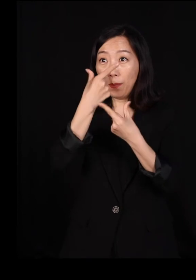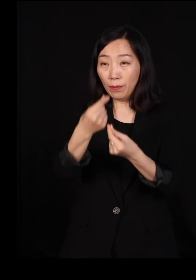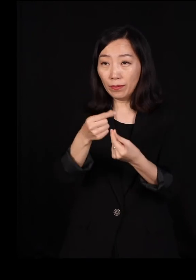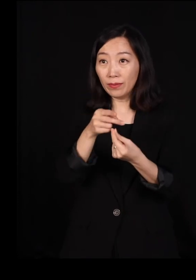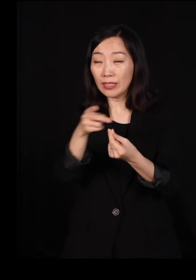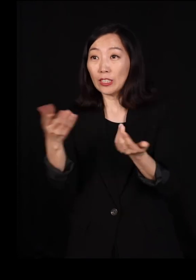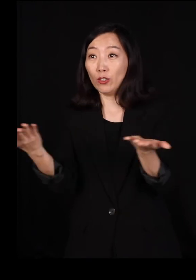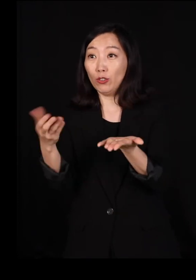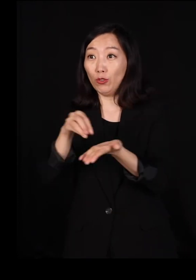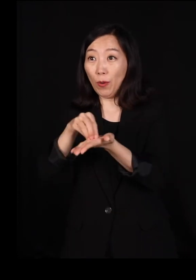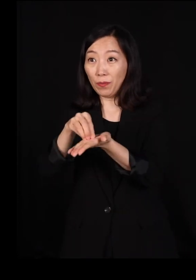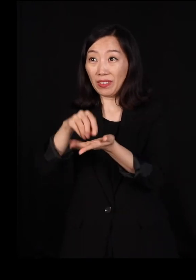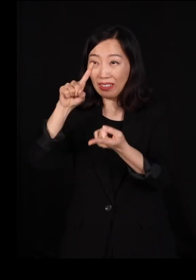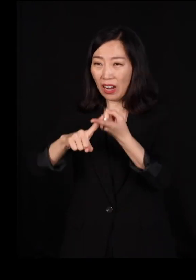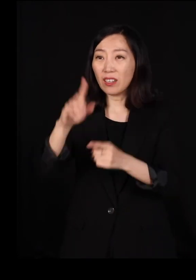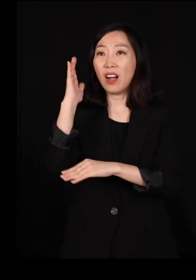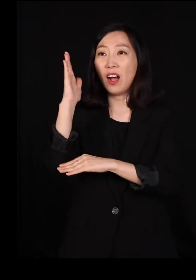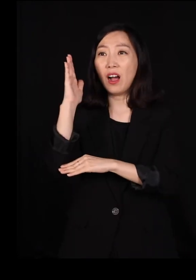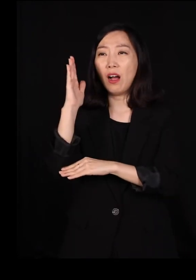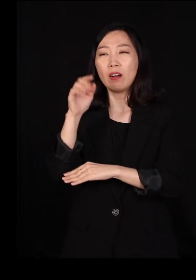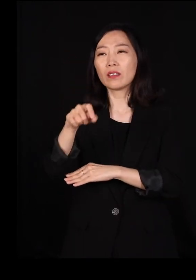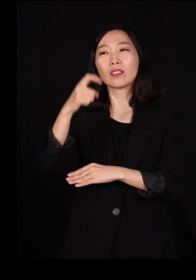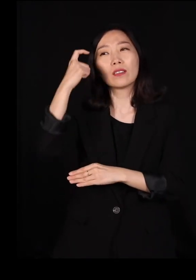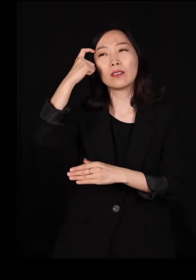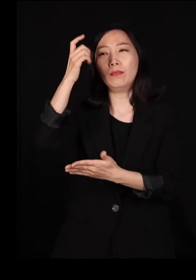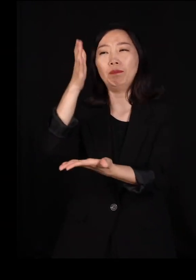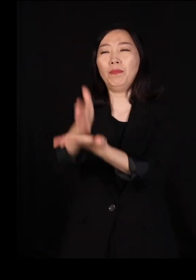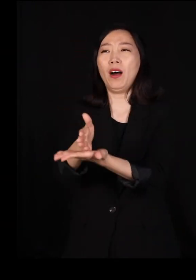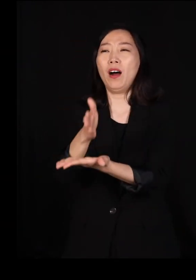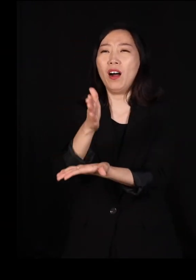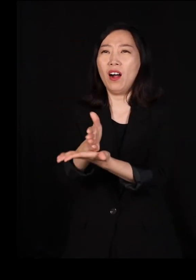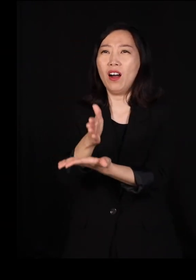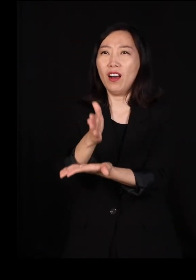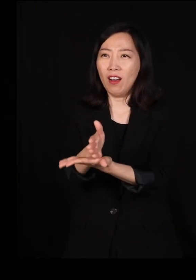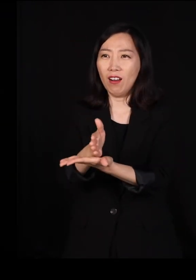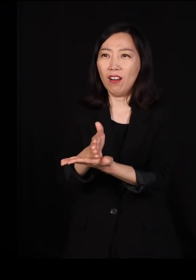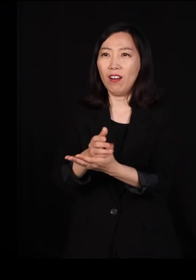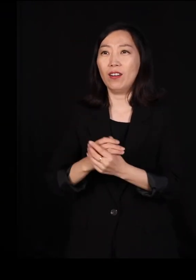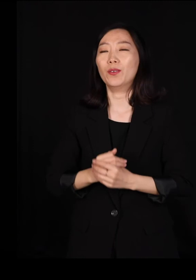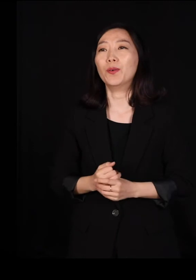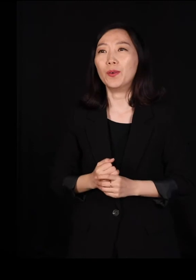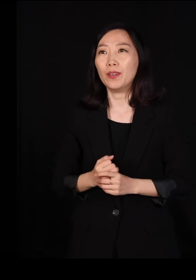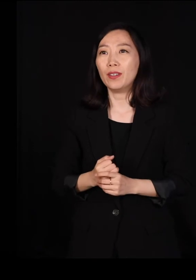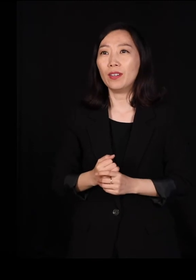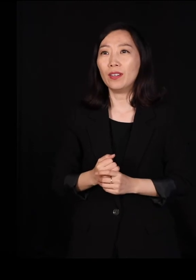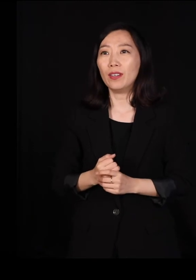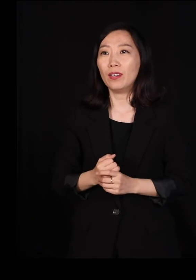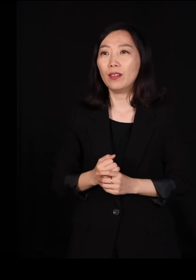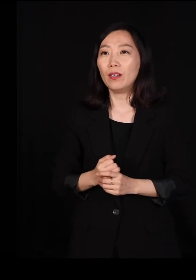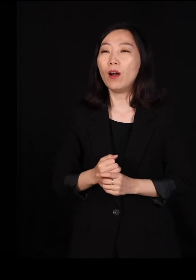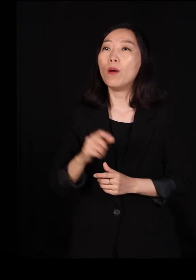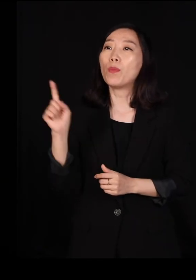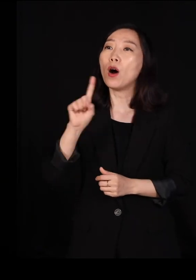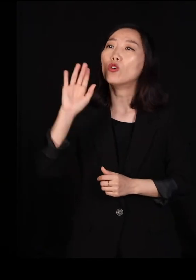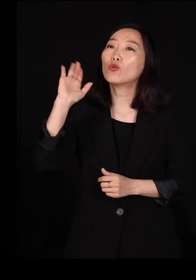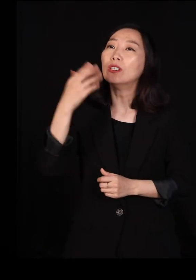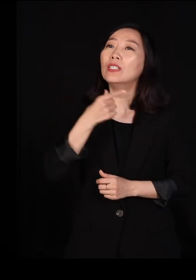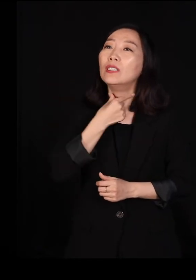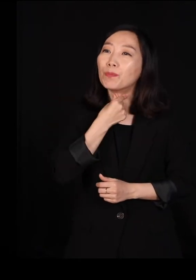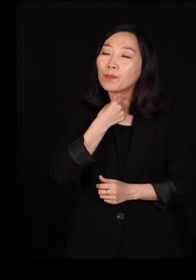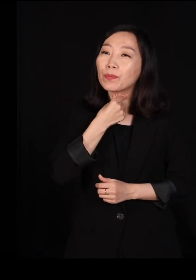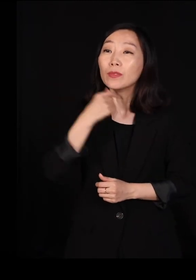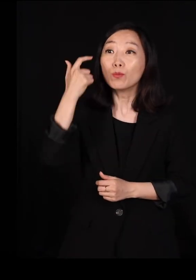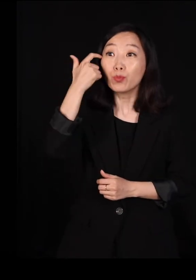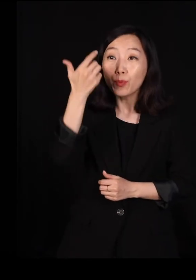맞춰서 직함을 얘기해야 되는구나, 이렇게 생각을 하지 말아주세요. 그리고 뭐가 되고 싶어요? 라는